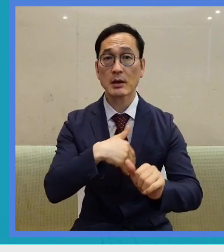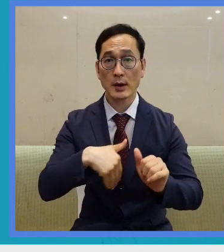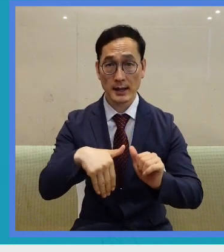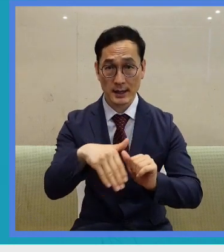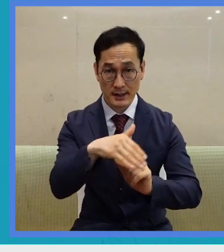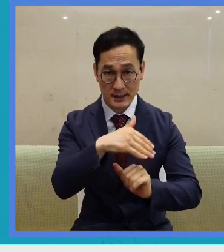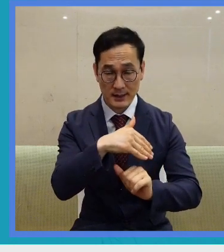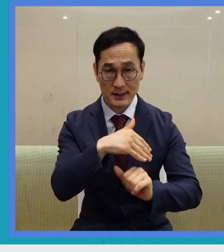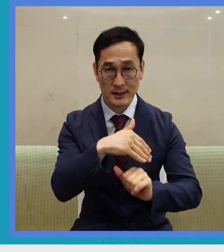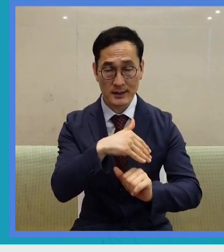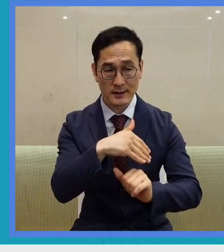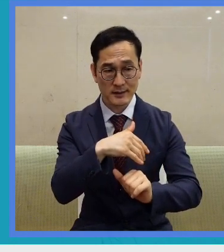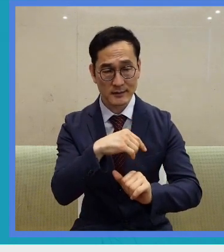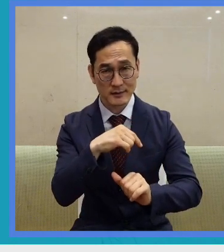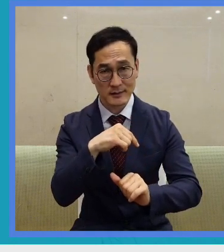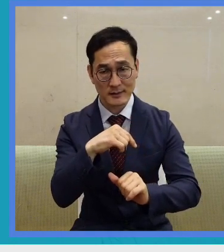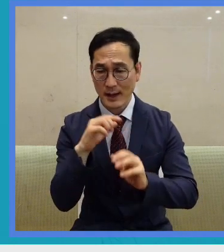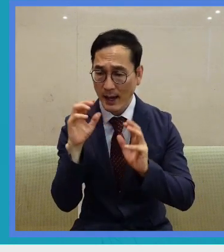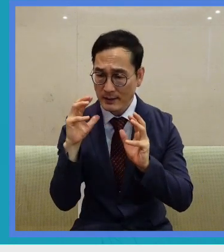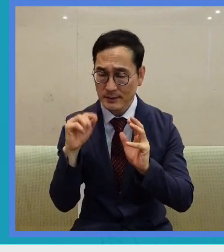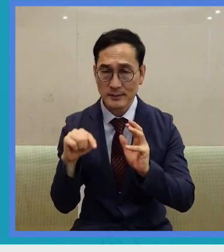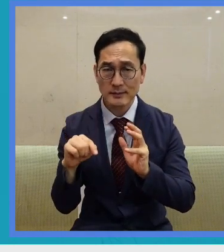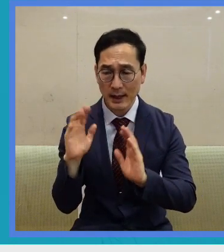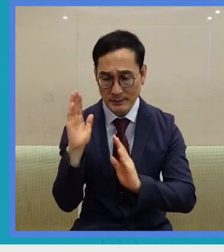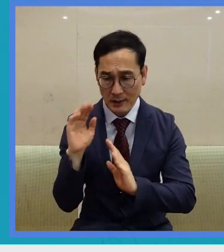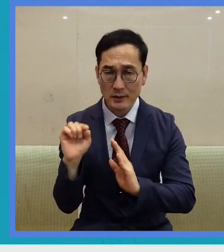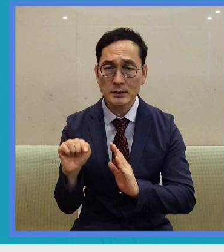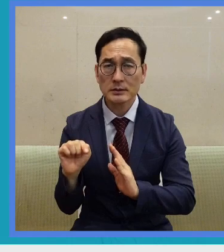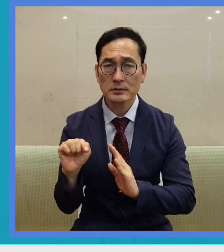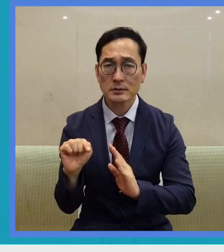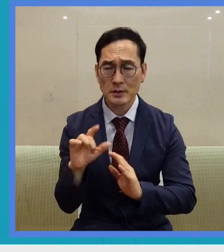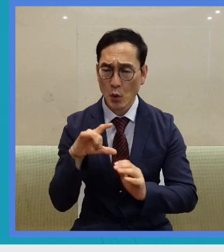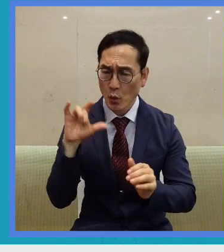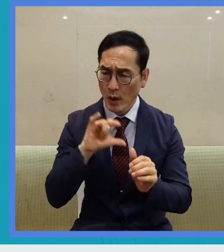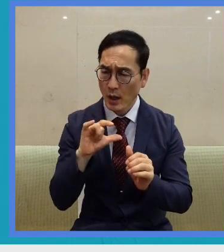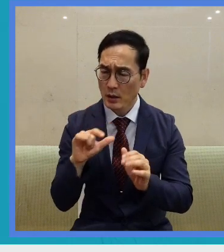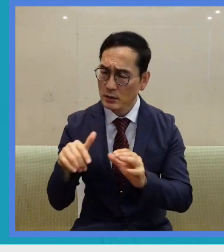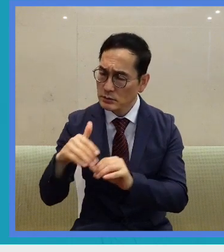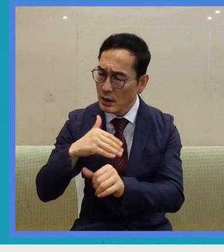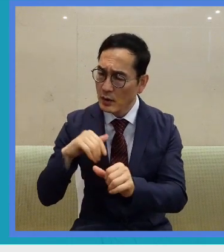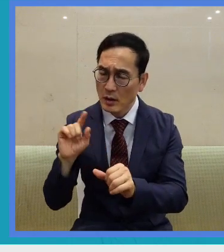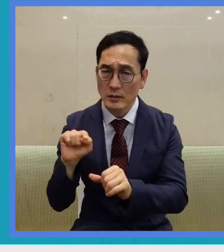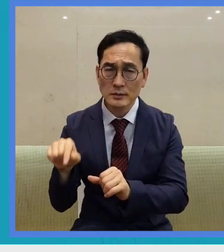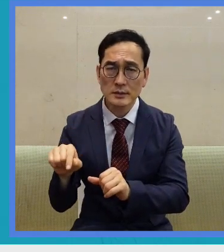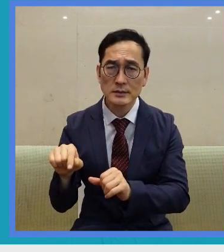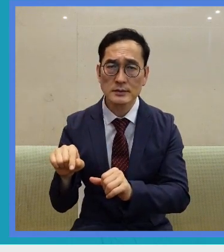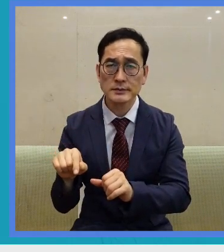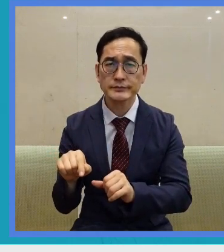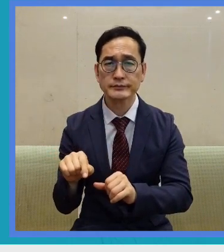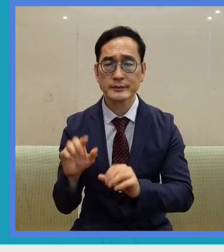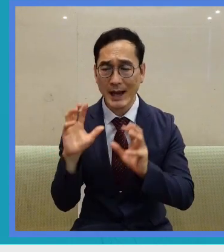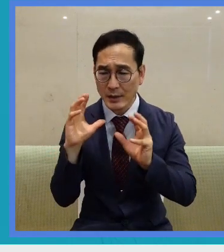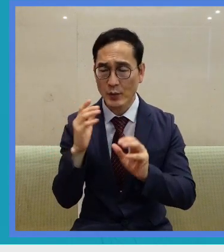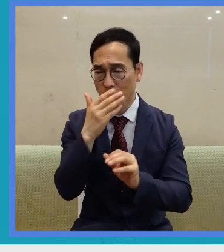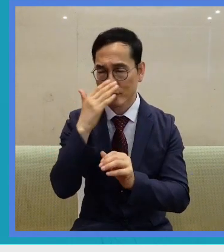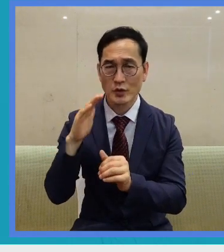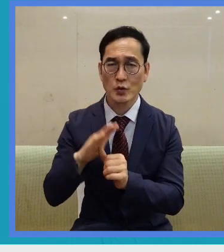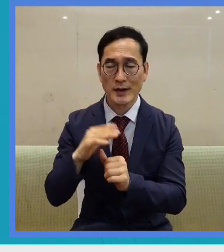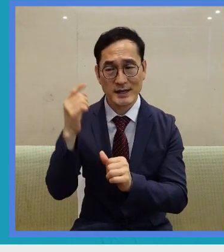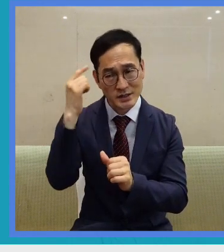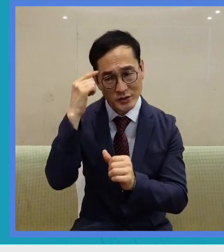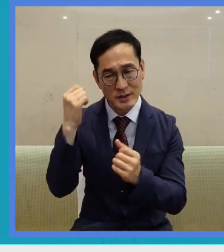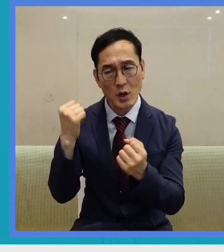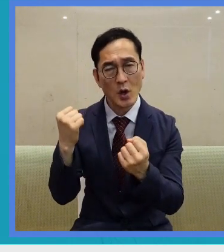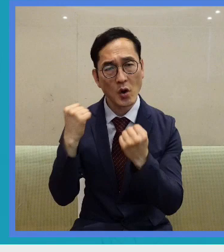어떤 상태의 아이들이 지금 있는지에 대해서 말씀드리겠습니다. 그래서 코로나19 시대의 아동 청소년의